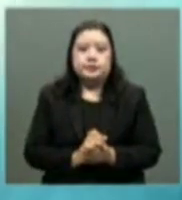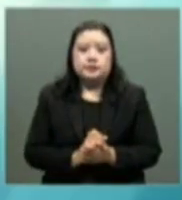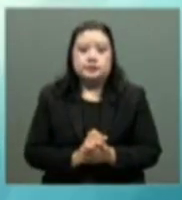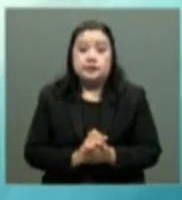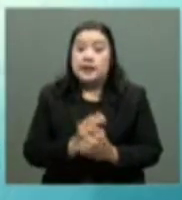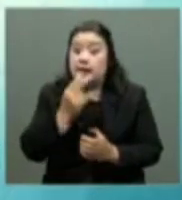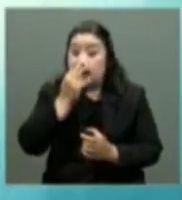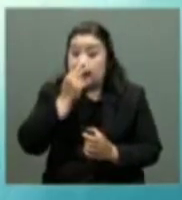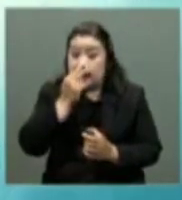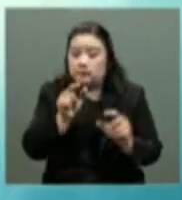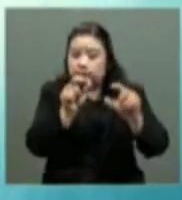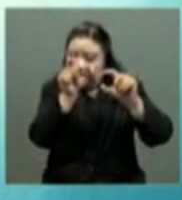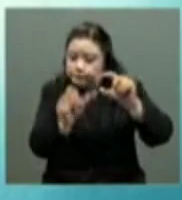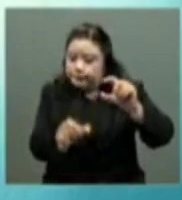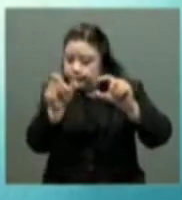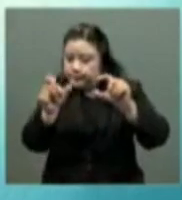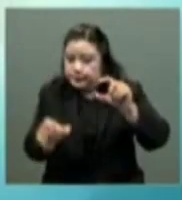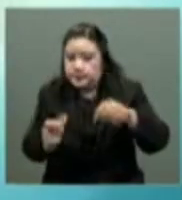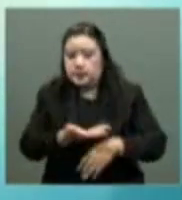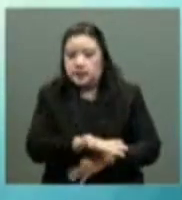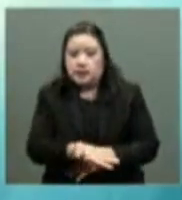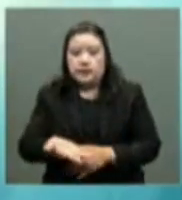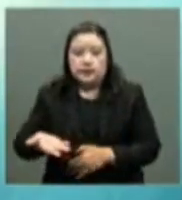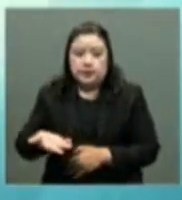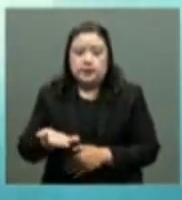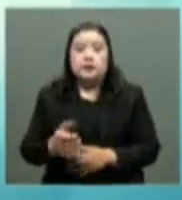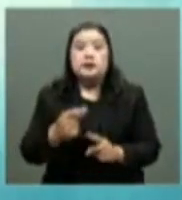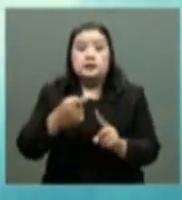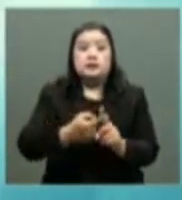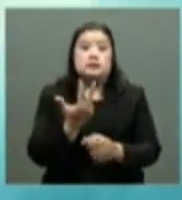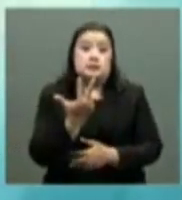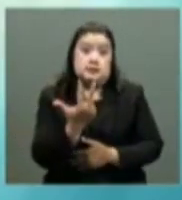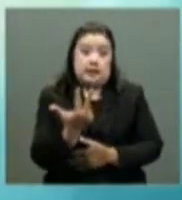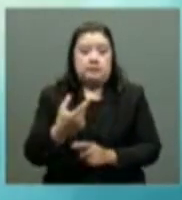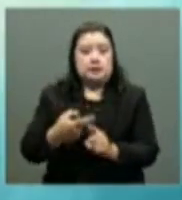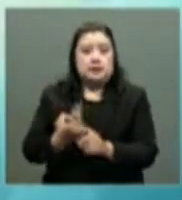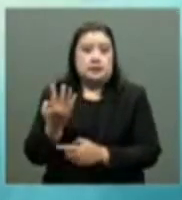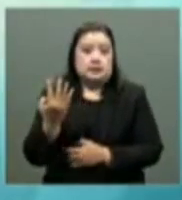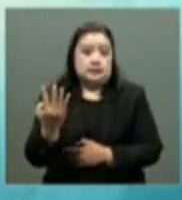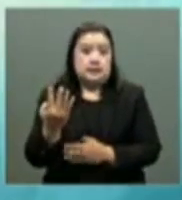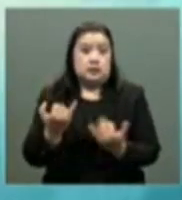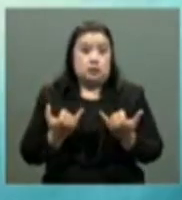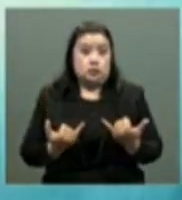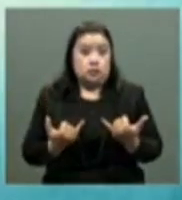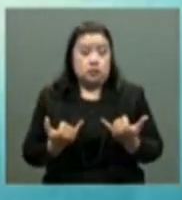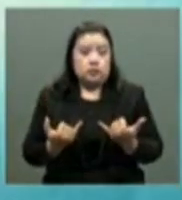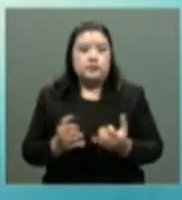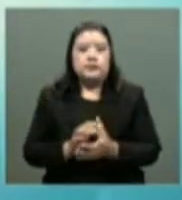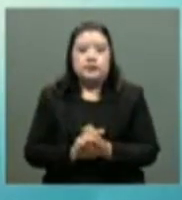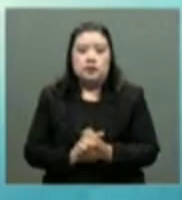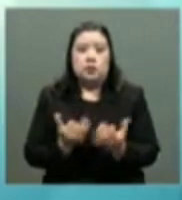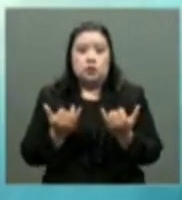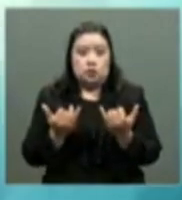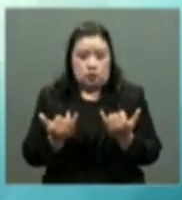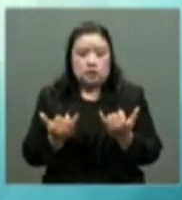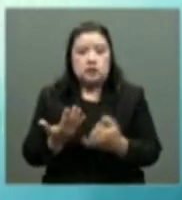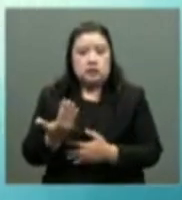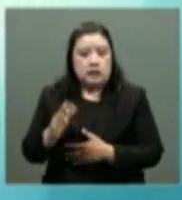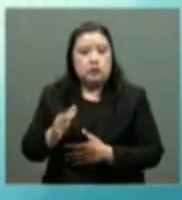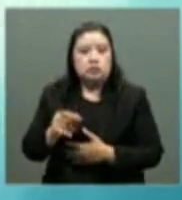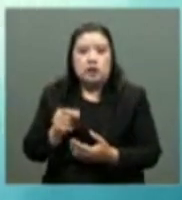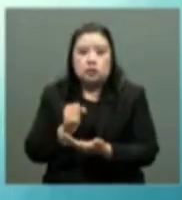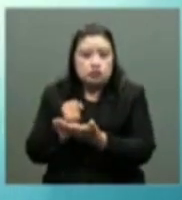ภูมิภาพนี้ก็จะเห็นว่าระหว่างเดือนมีนาคมกับเมษายนที่เรากำลังดูแลกันอยู่ต